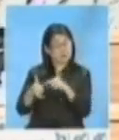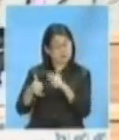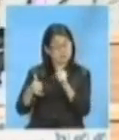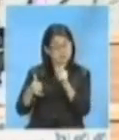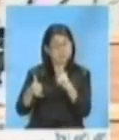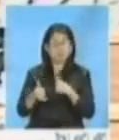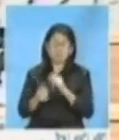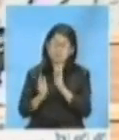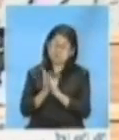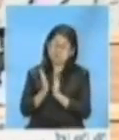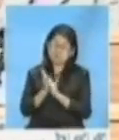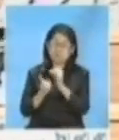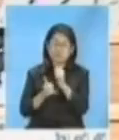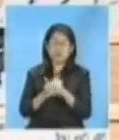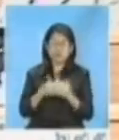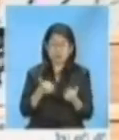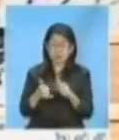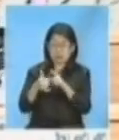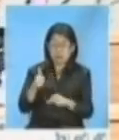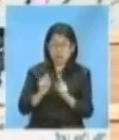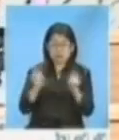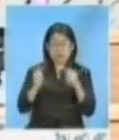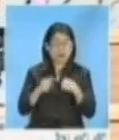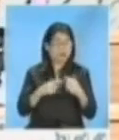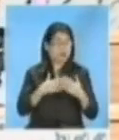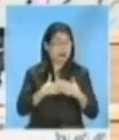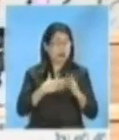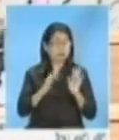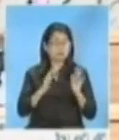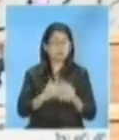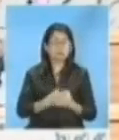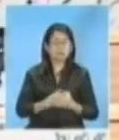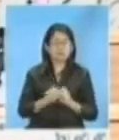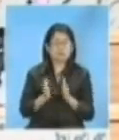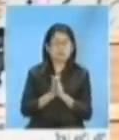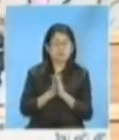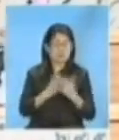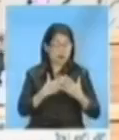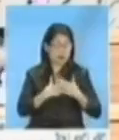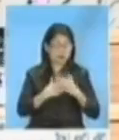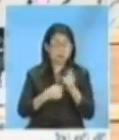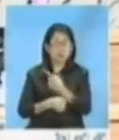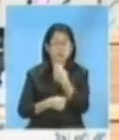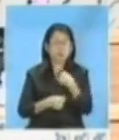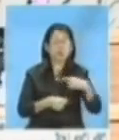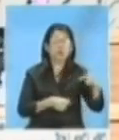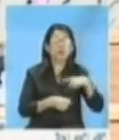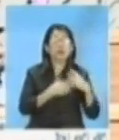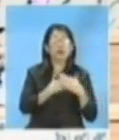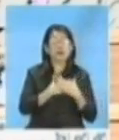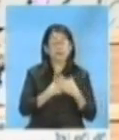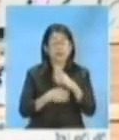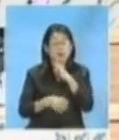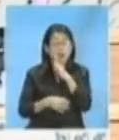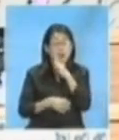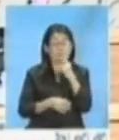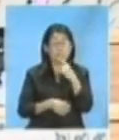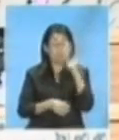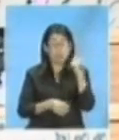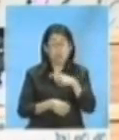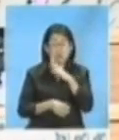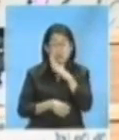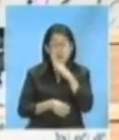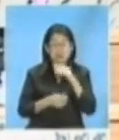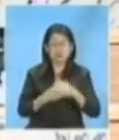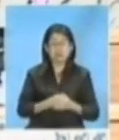อกว่าโอเคแต่ถ้าพฤติกรรมอย่างนี้ผมไม่ได้รักด้วยดังนั้นที่บอกว่าผมกับหมอวรงค์นะรักกันกล่าวเท็จ ครับ ประเด็น